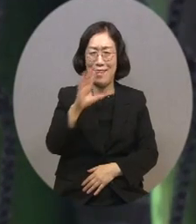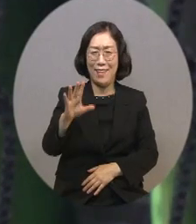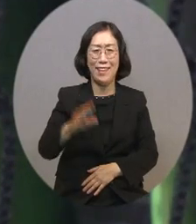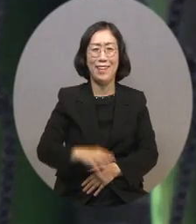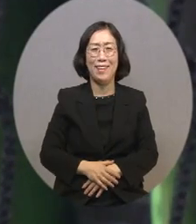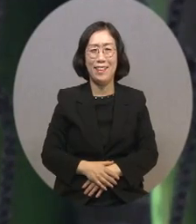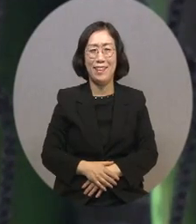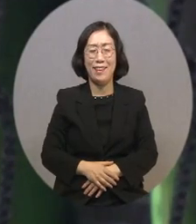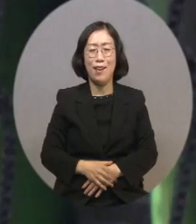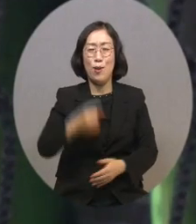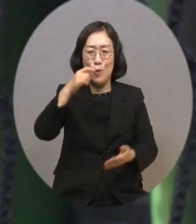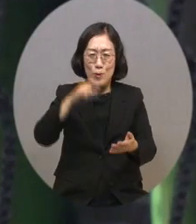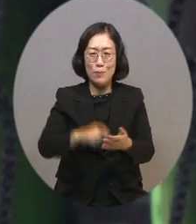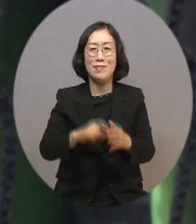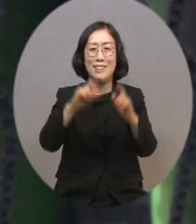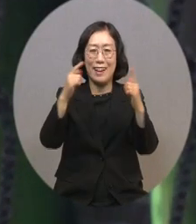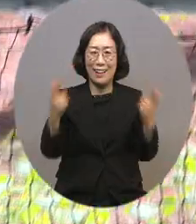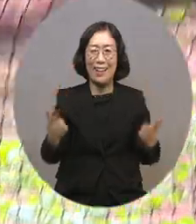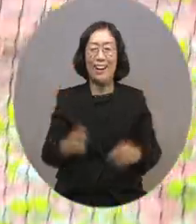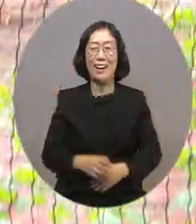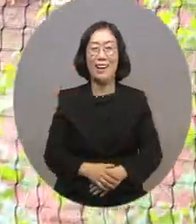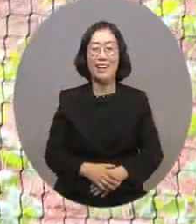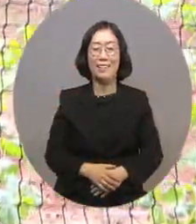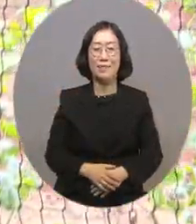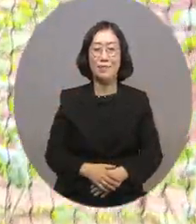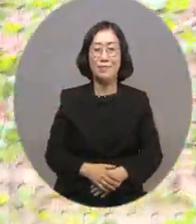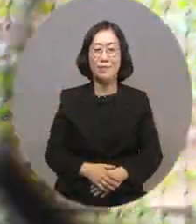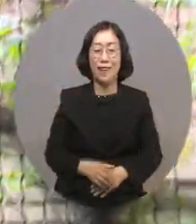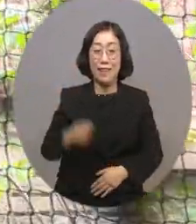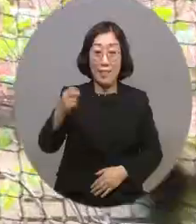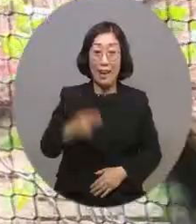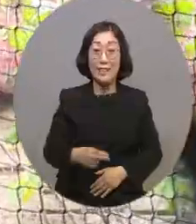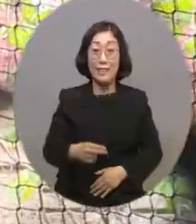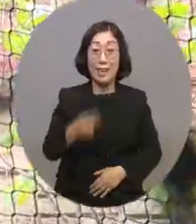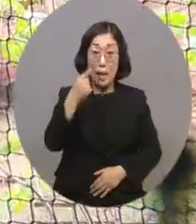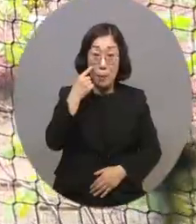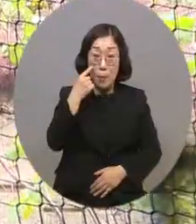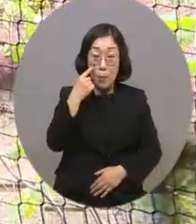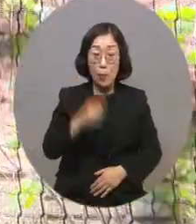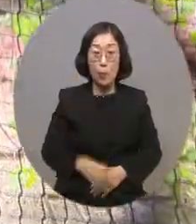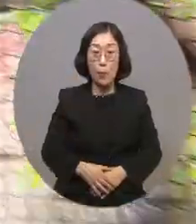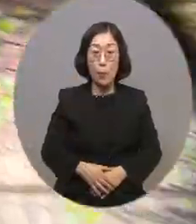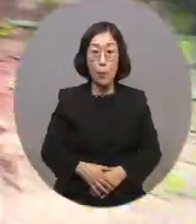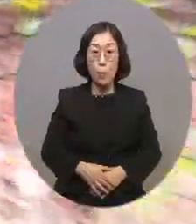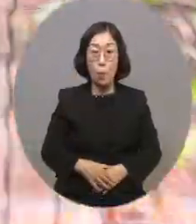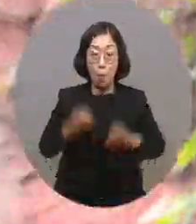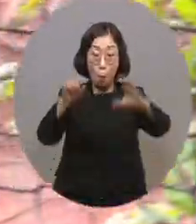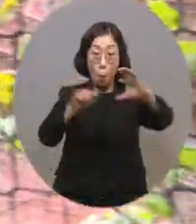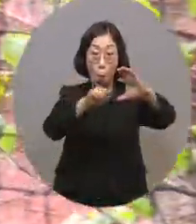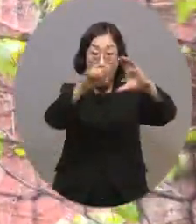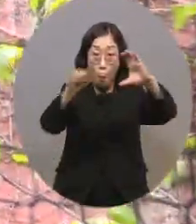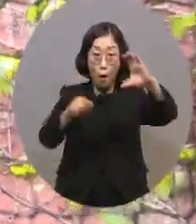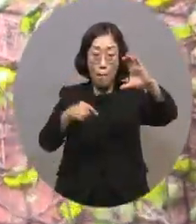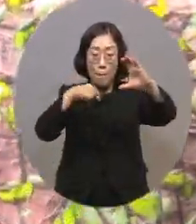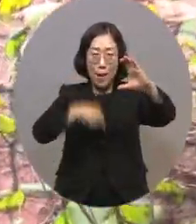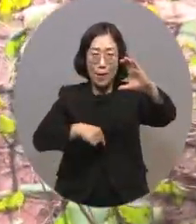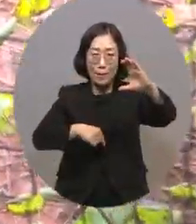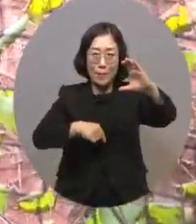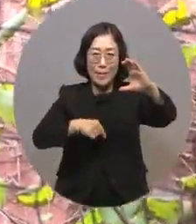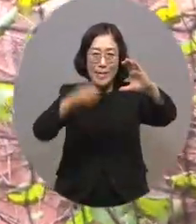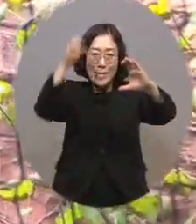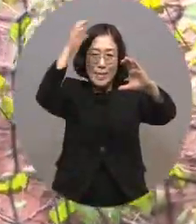아, 쉽지 않더라고요. 다시 도전한 끝에 골문 앞에 다다르니 마음이 조급해지는데요.